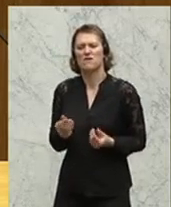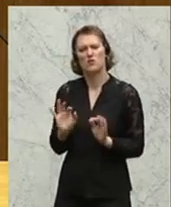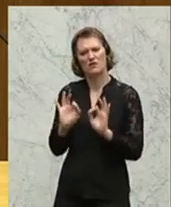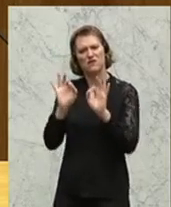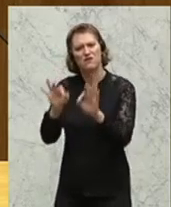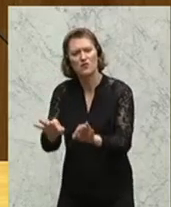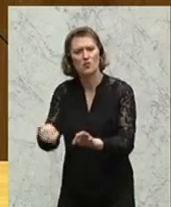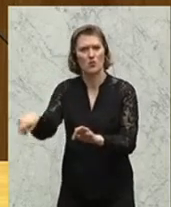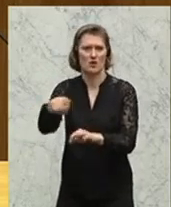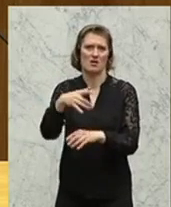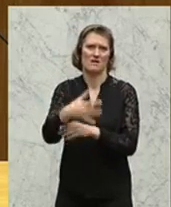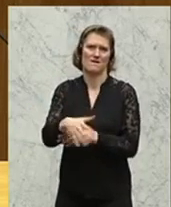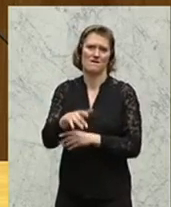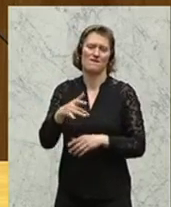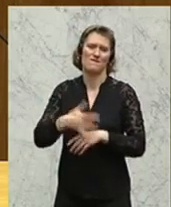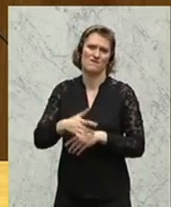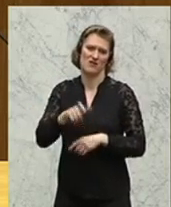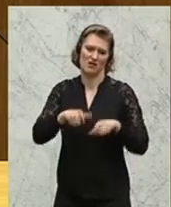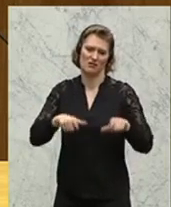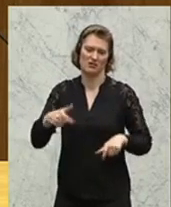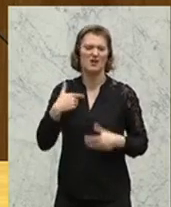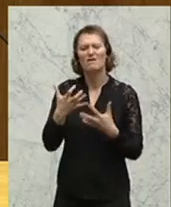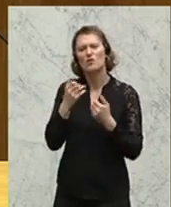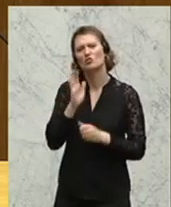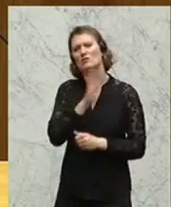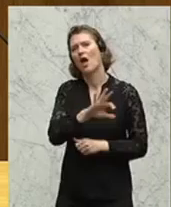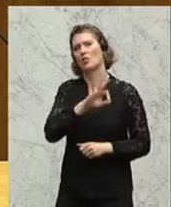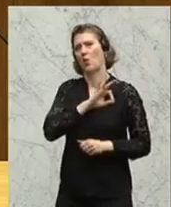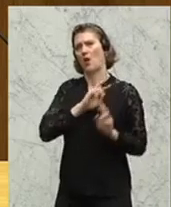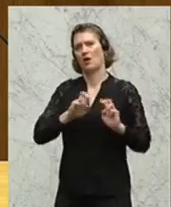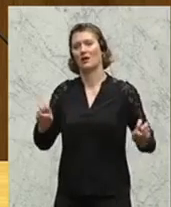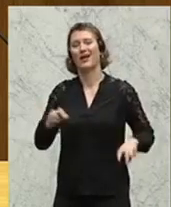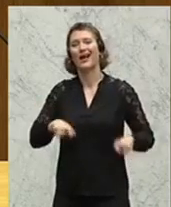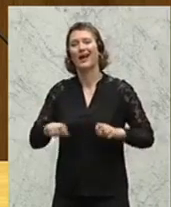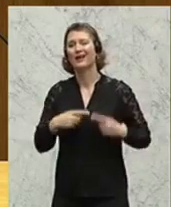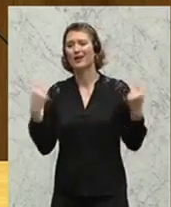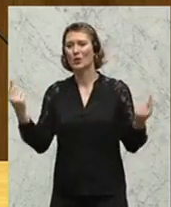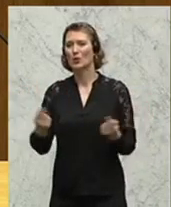Wirten erwartet. Und ich würde mir wünschen, dass von Ihrer Seite und Ihren Kollegen in der Regierung